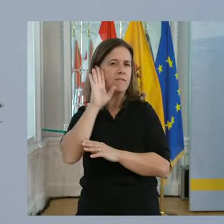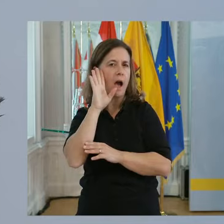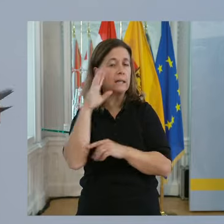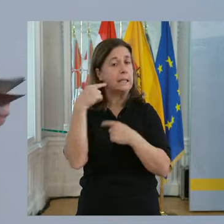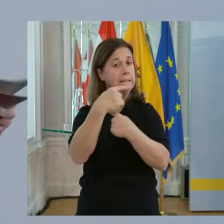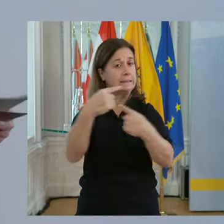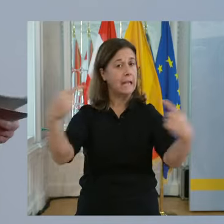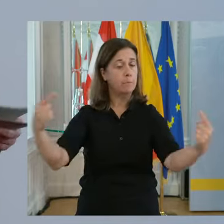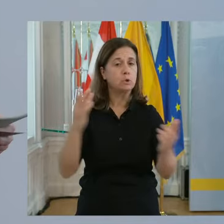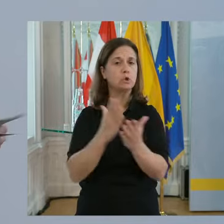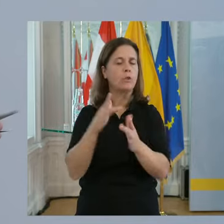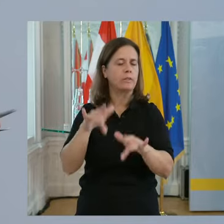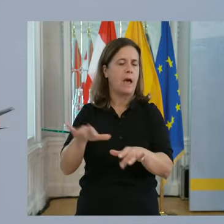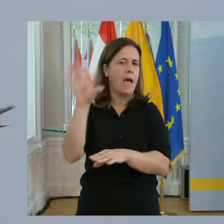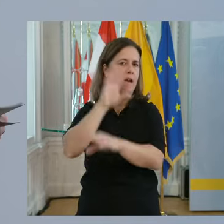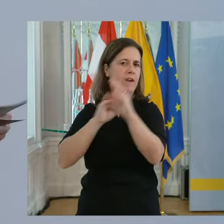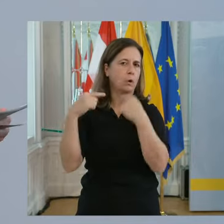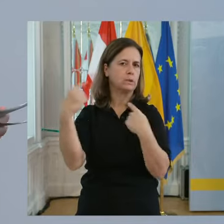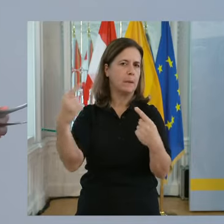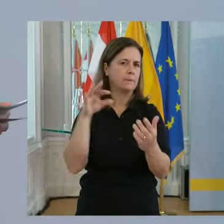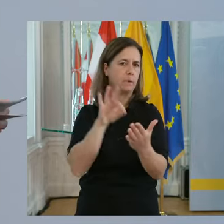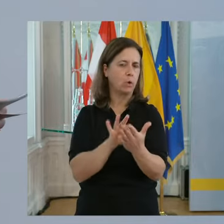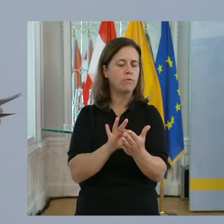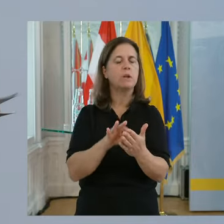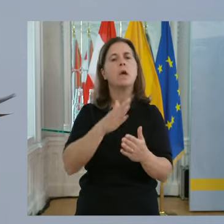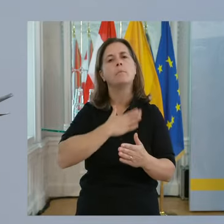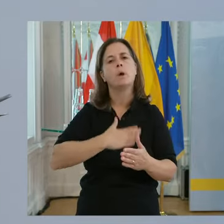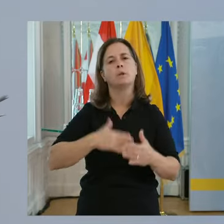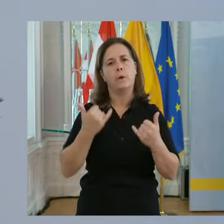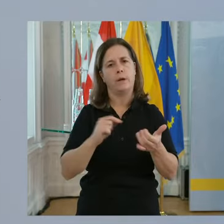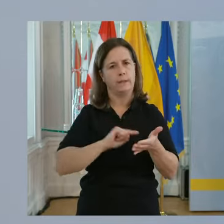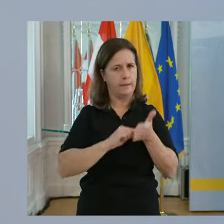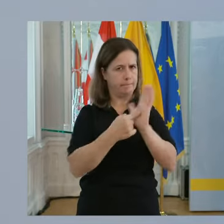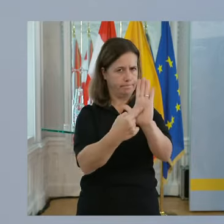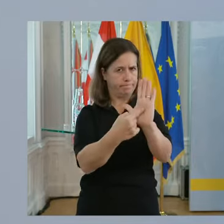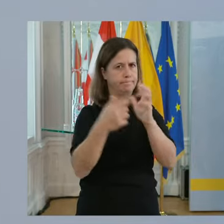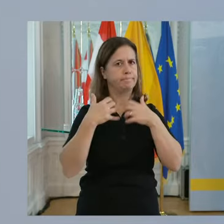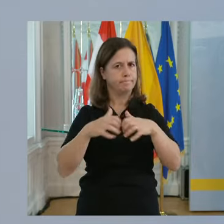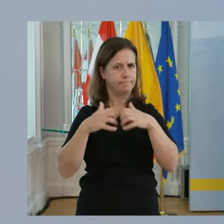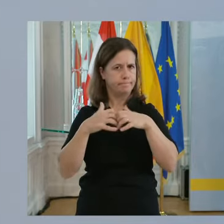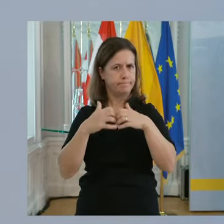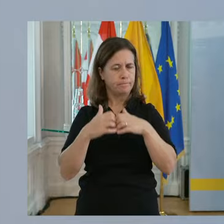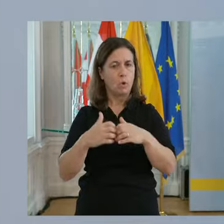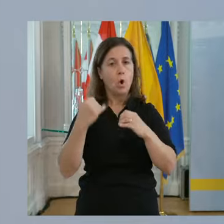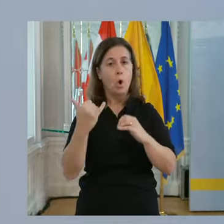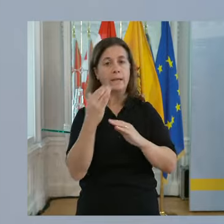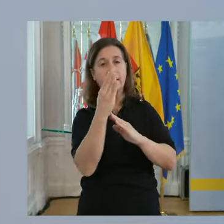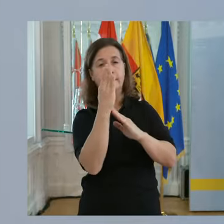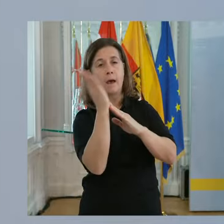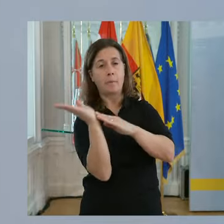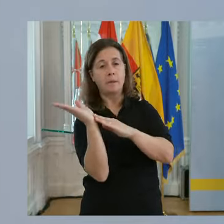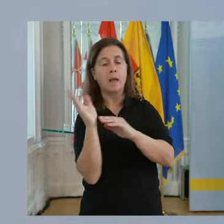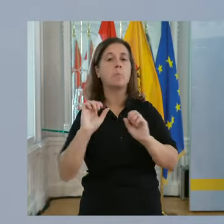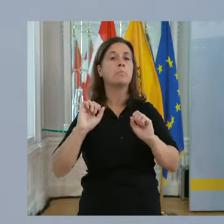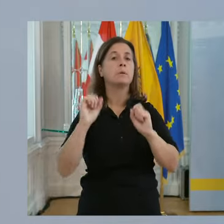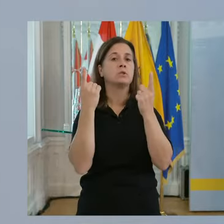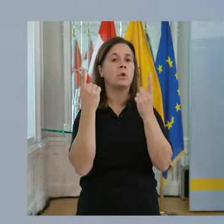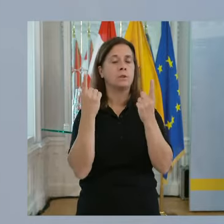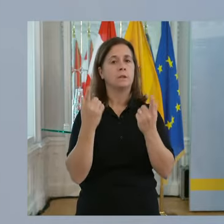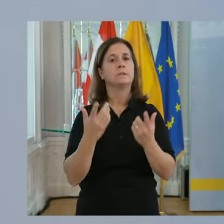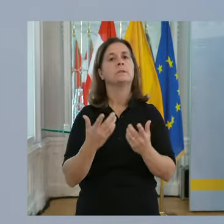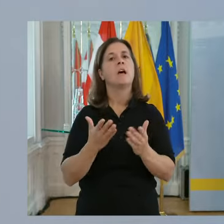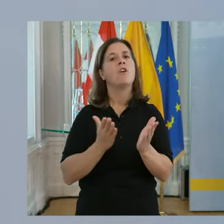viel Erfahrung selbst gesammelt haben und diese gerne heute weitergeben. Dieser heutige Nachmittag richtet sich im Besonderen an